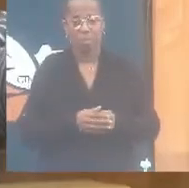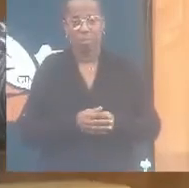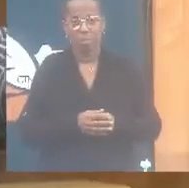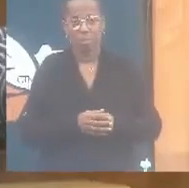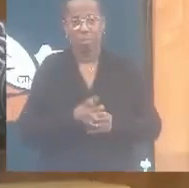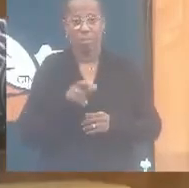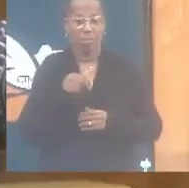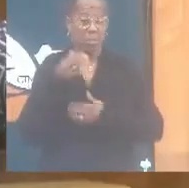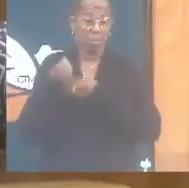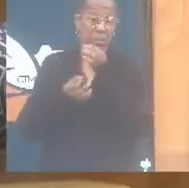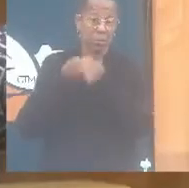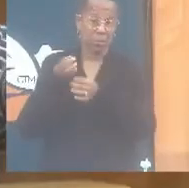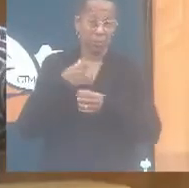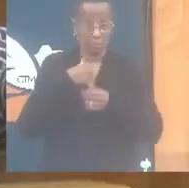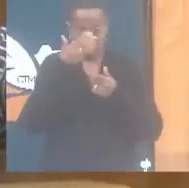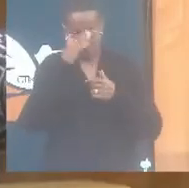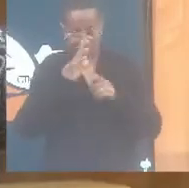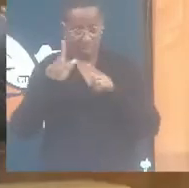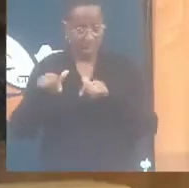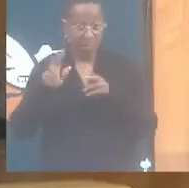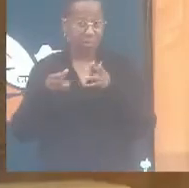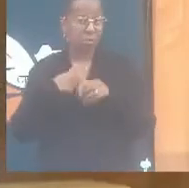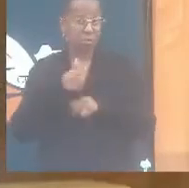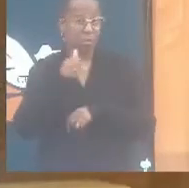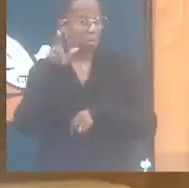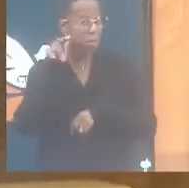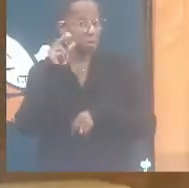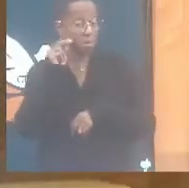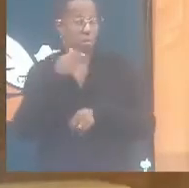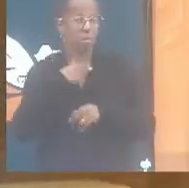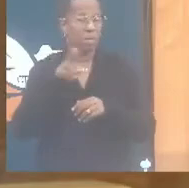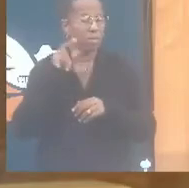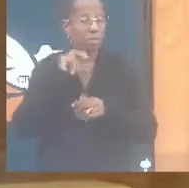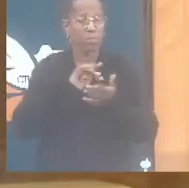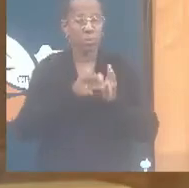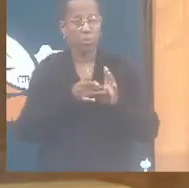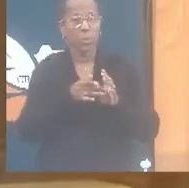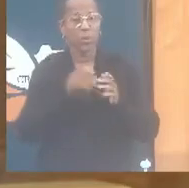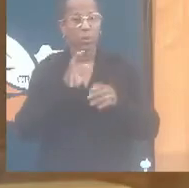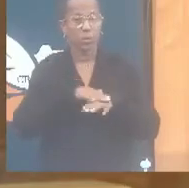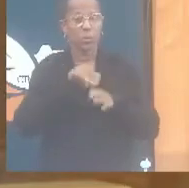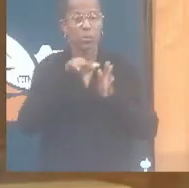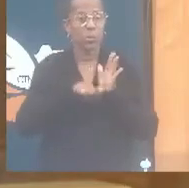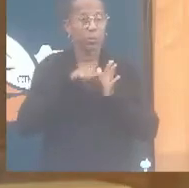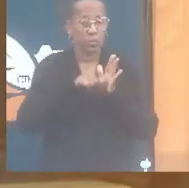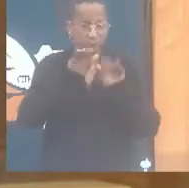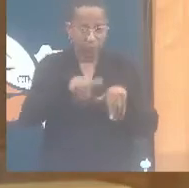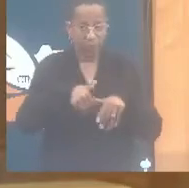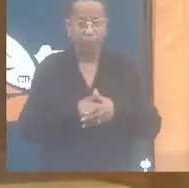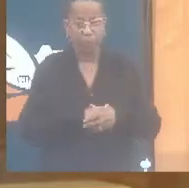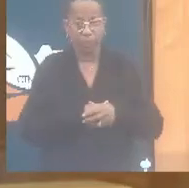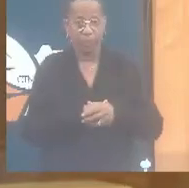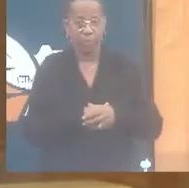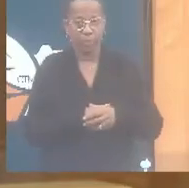va lui rapporter, mais je suis sûr que là où il est, il va entendre, mais il va l'entendre sur YouTube après. Il vous moque.